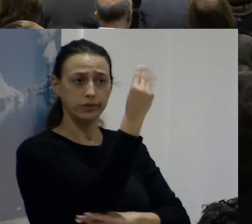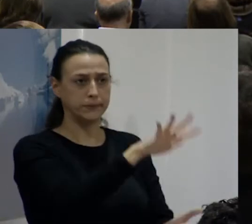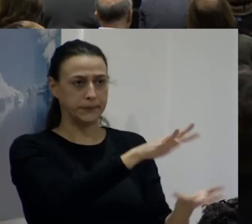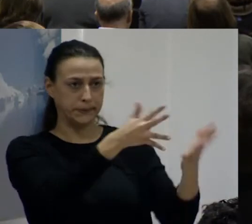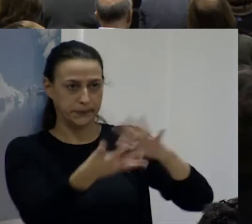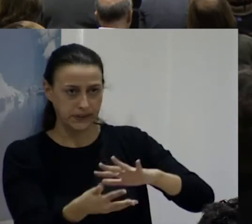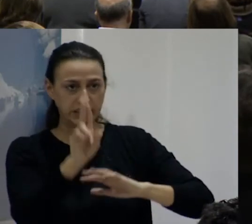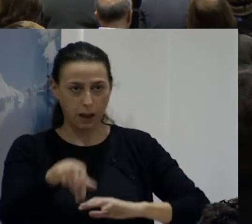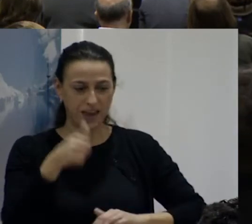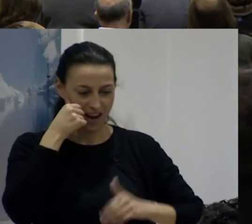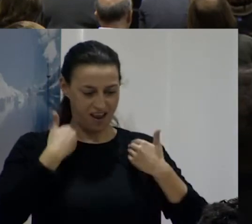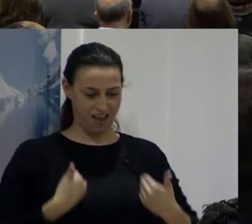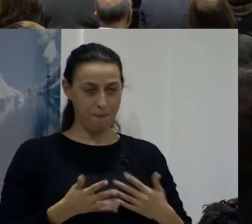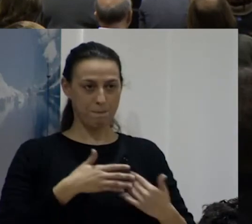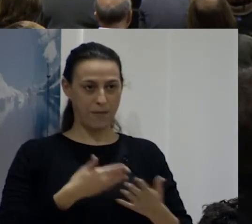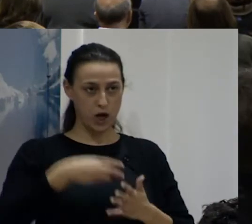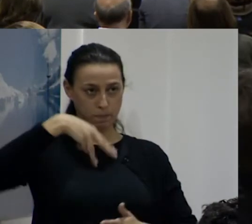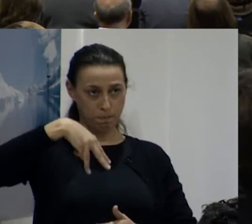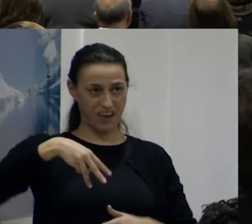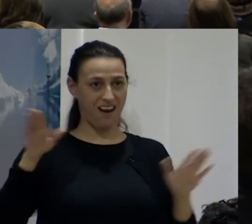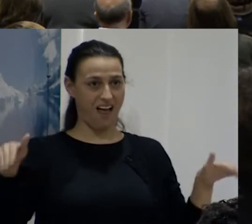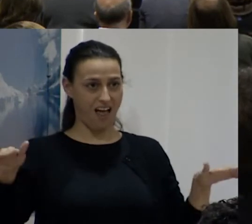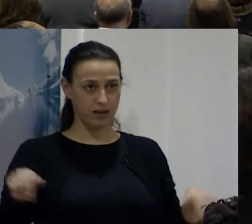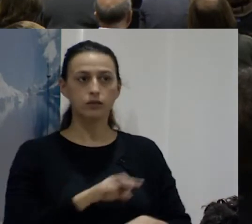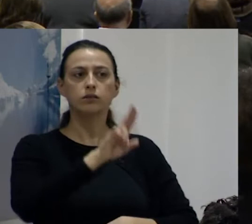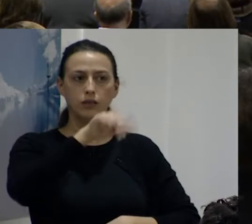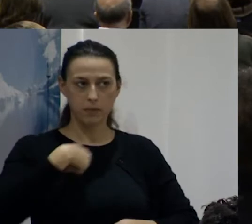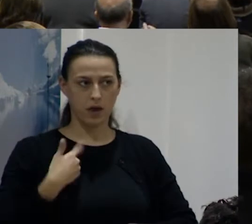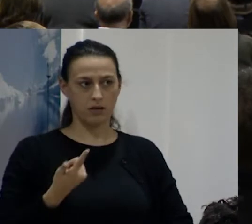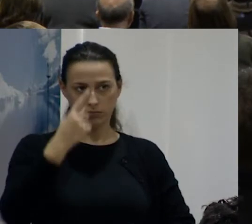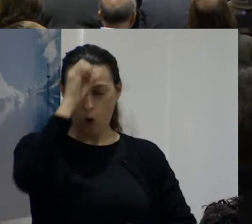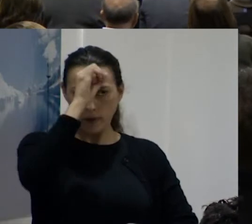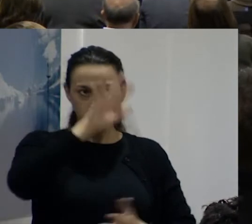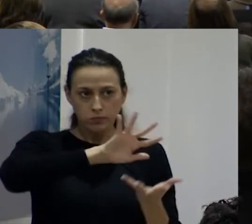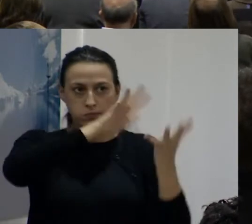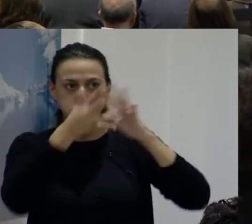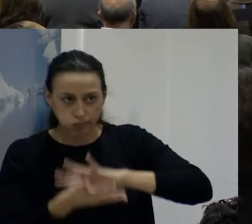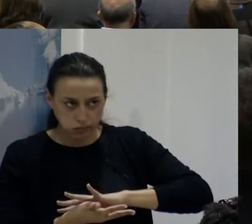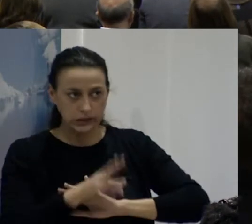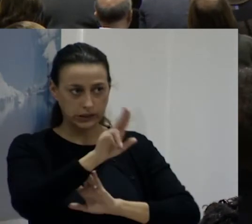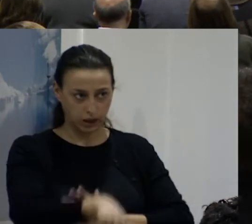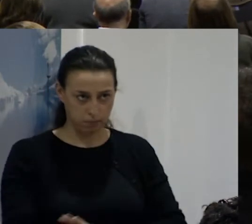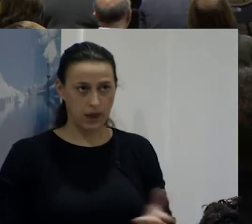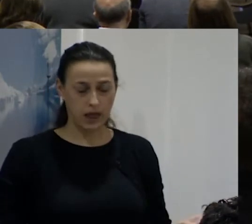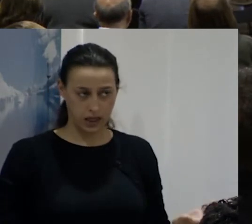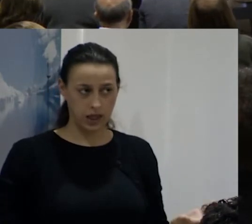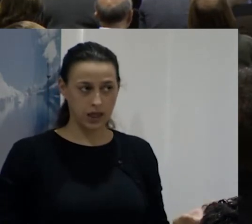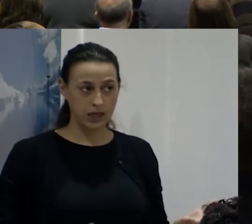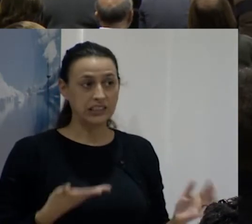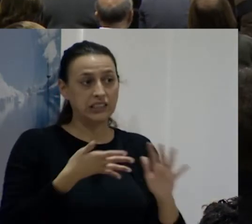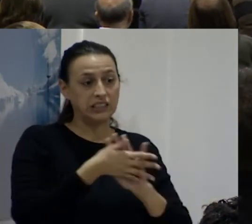l'artista, que estava profundament implicat en la vida pública de la seva ciutat, aquests canvis,